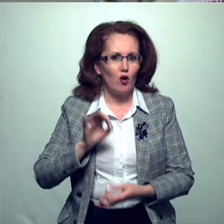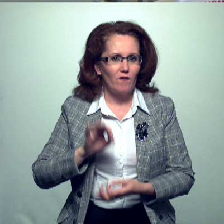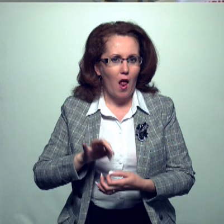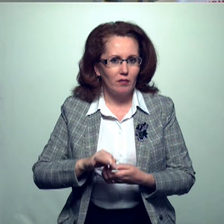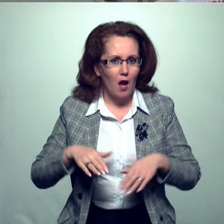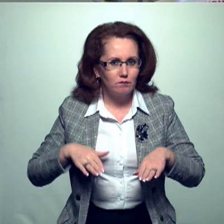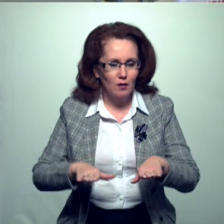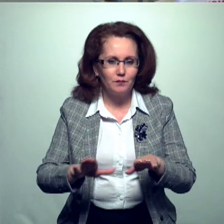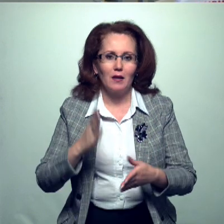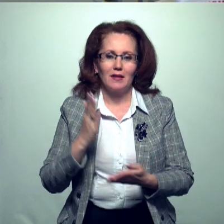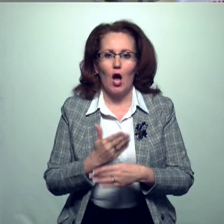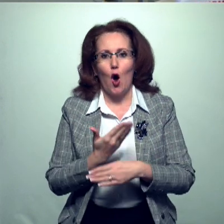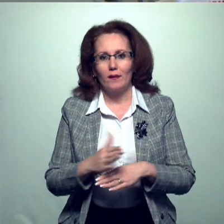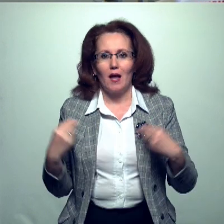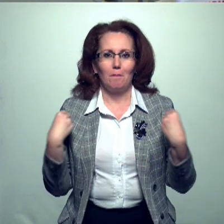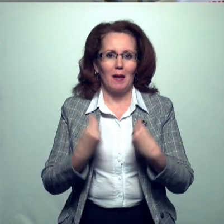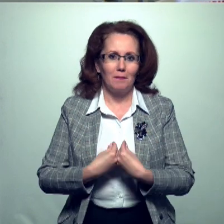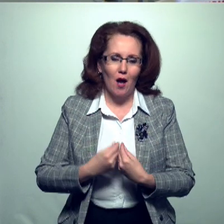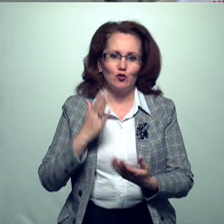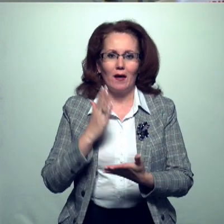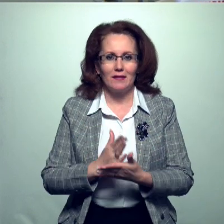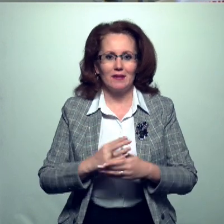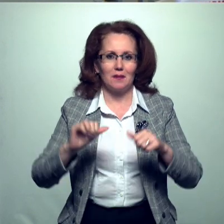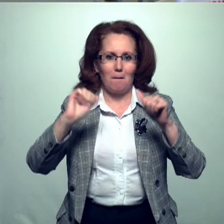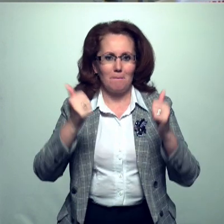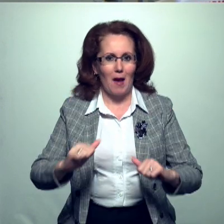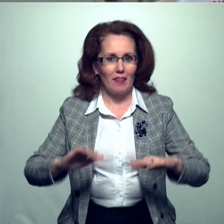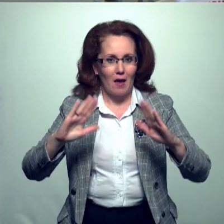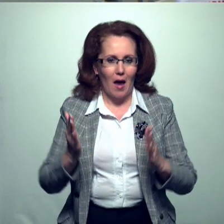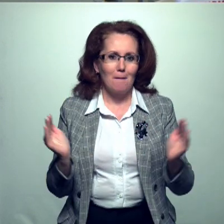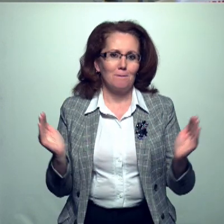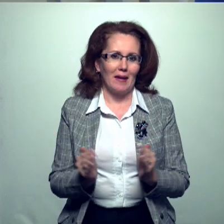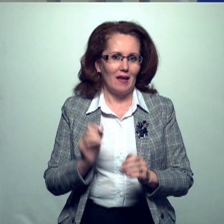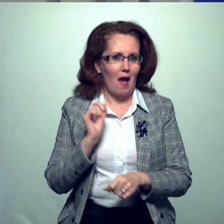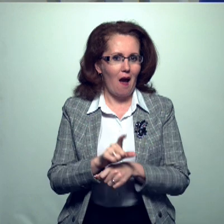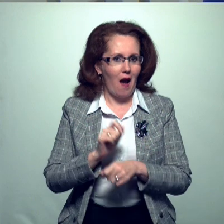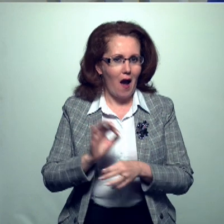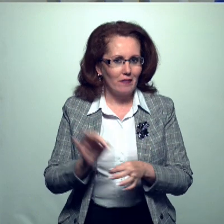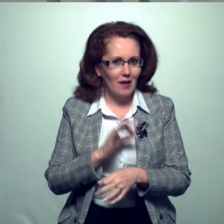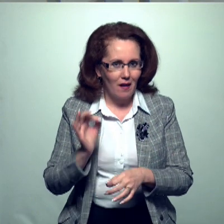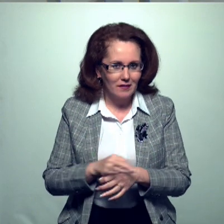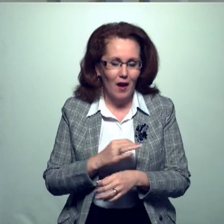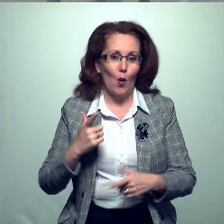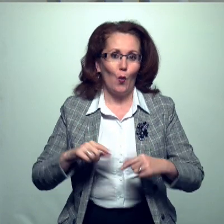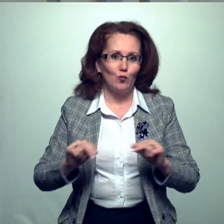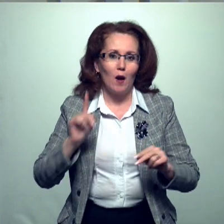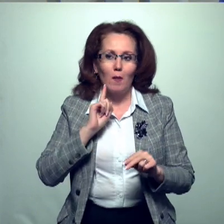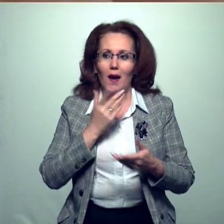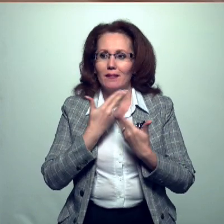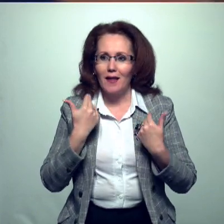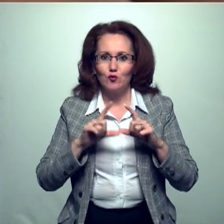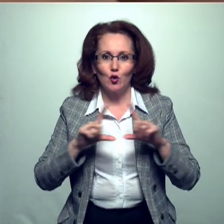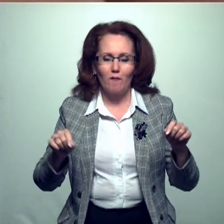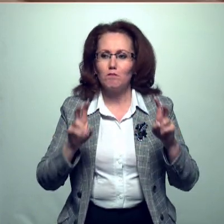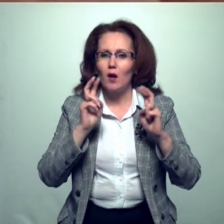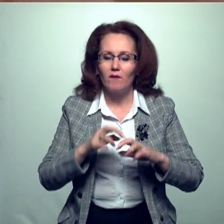еще отдельная примерочная, манекены, класс технологий для девочек, теперь как мини-ателье. Учитель Надежда Сорокина, пока нет школьников, проверяет